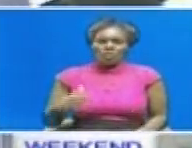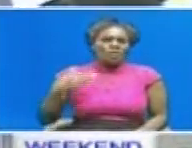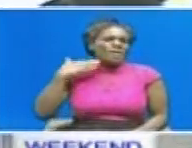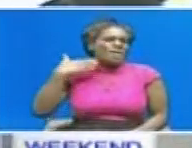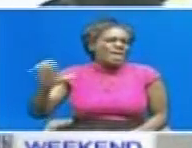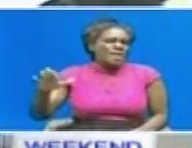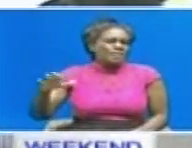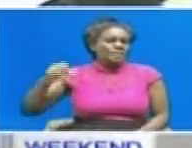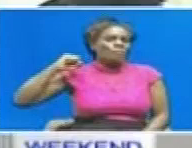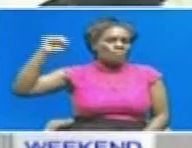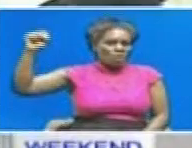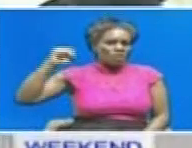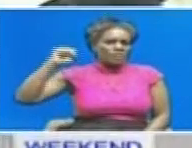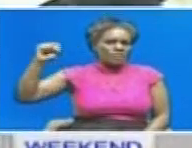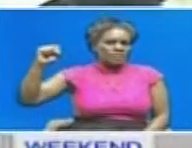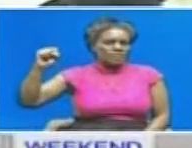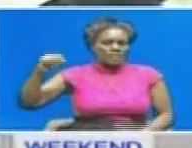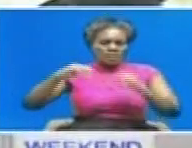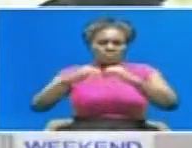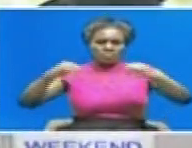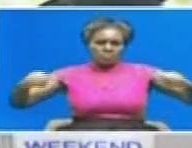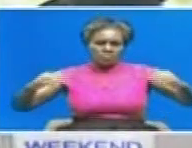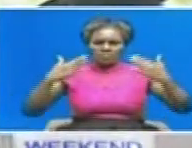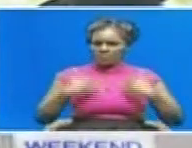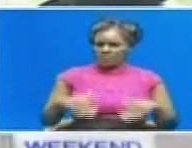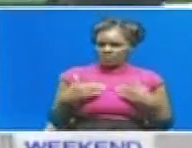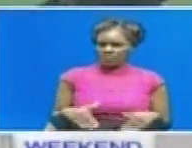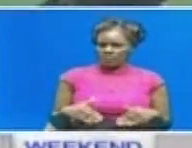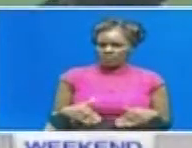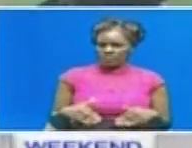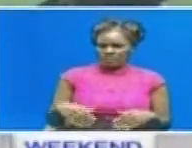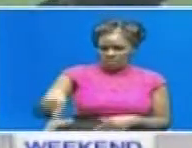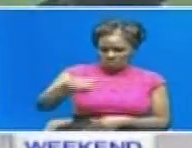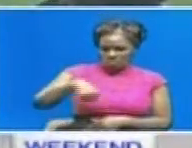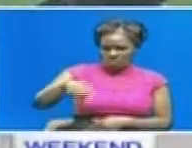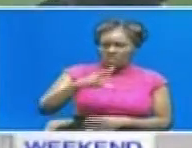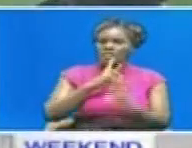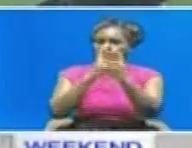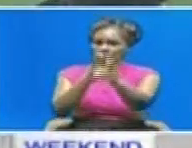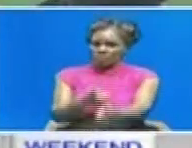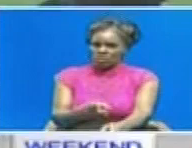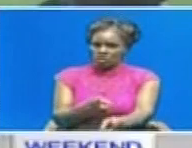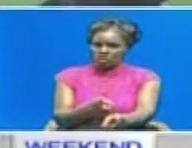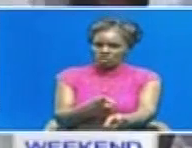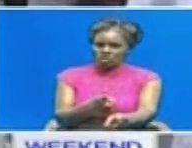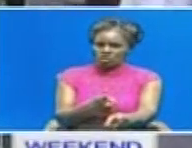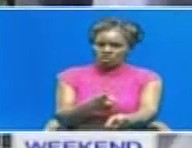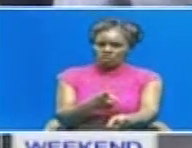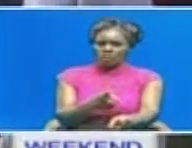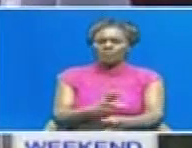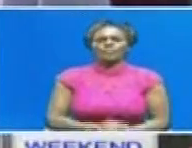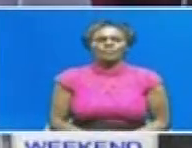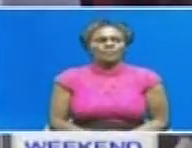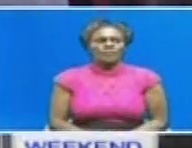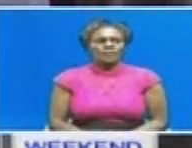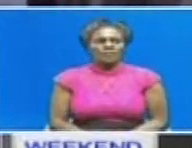siasa za chuki, siasa za kugawanya watu, sisi tutapeleka ripoti kwa Cohesion Committee. Even though